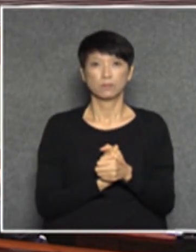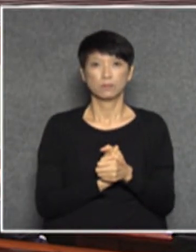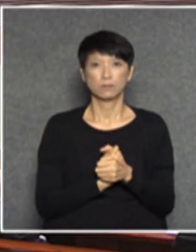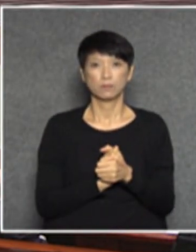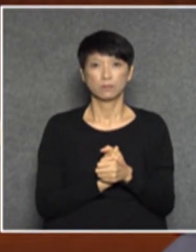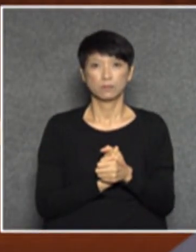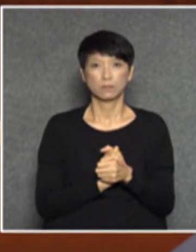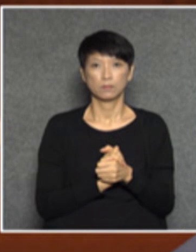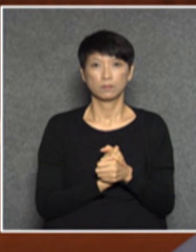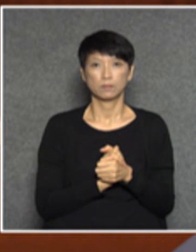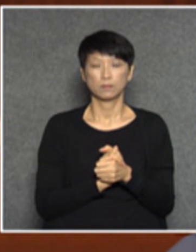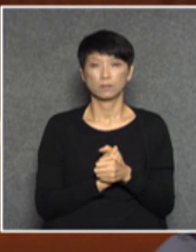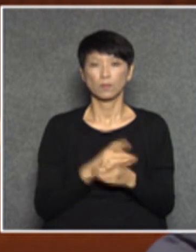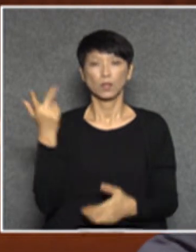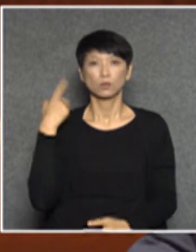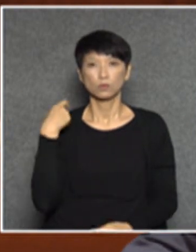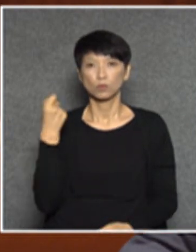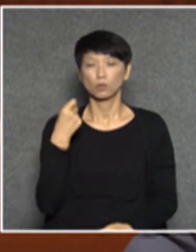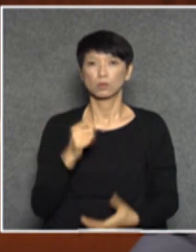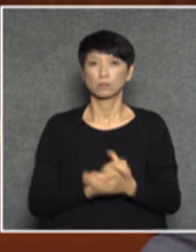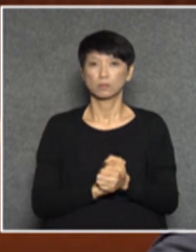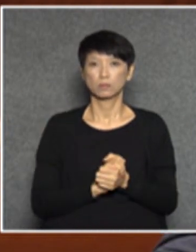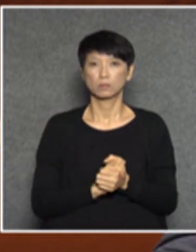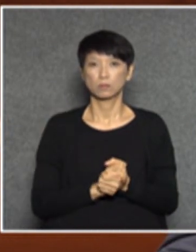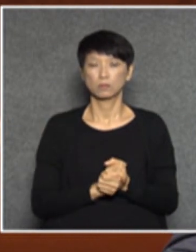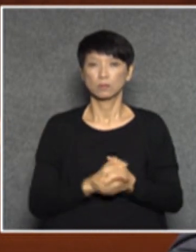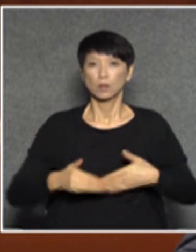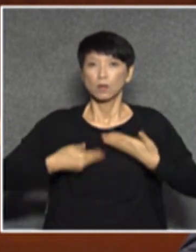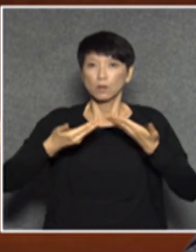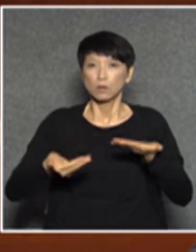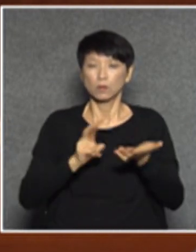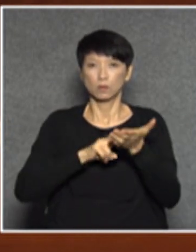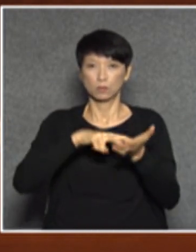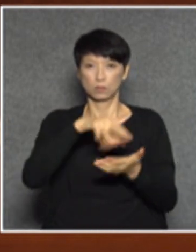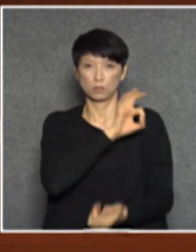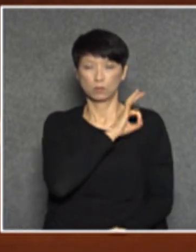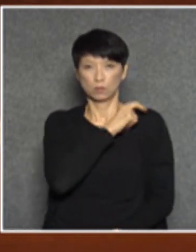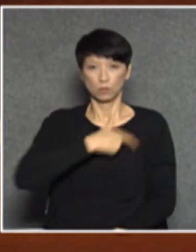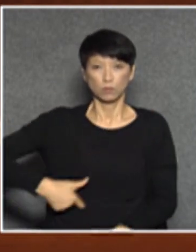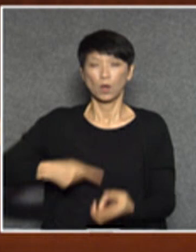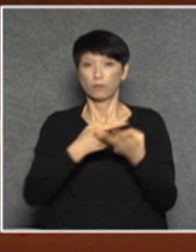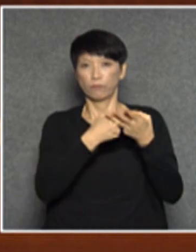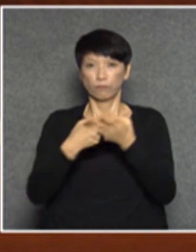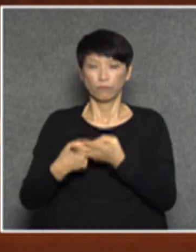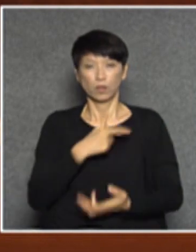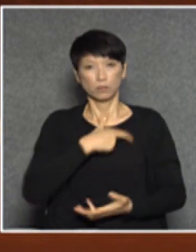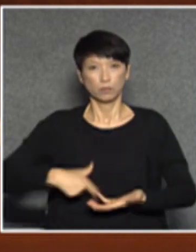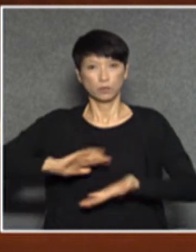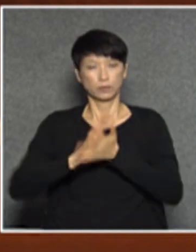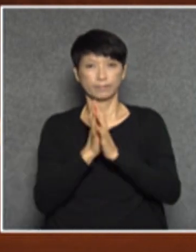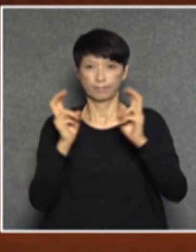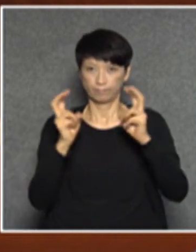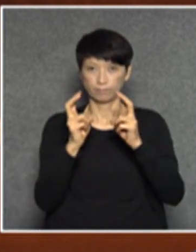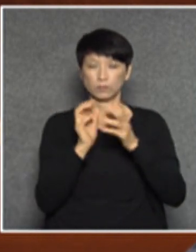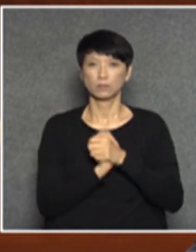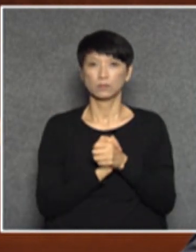上，我最近提出話想同立法會裏邊各個黨派，包括泛民黨派嘅議員見面。我